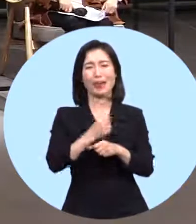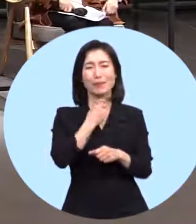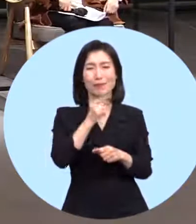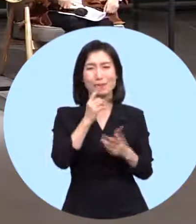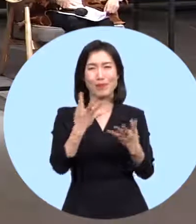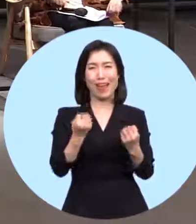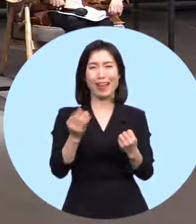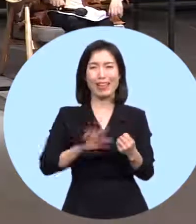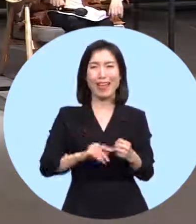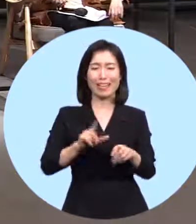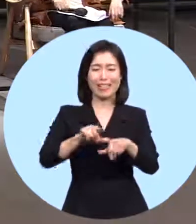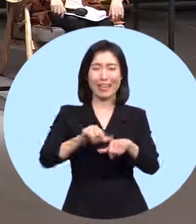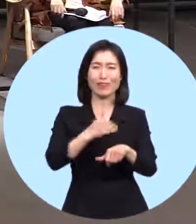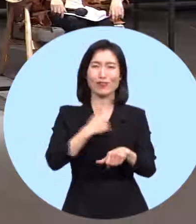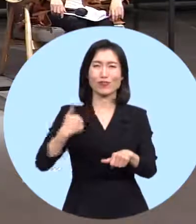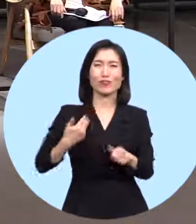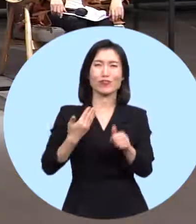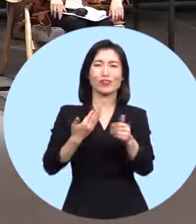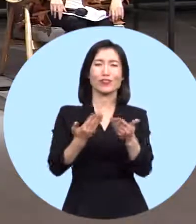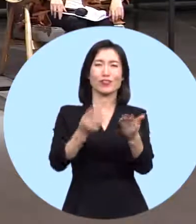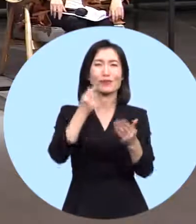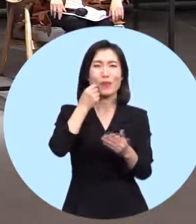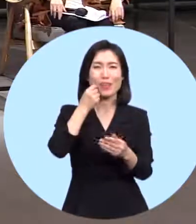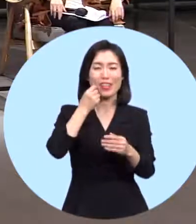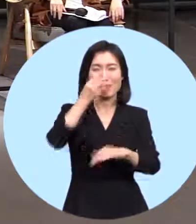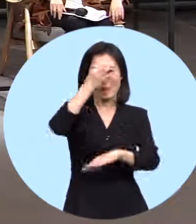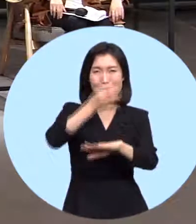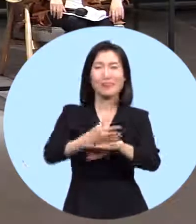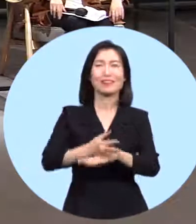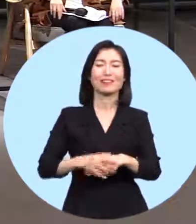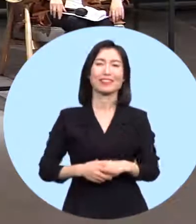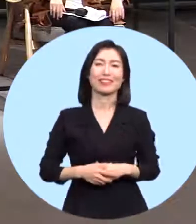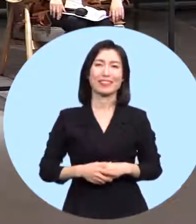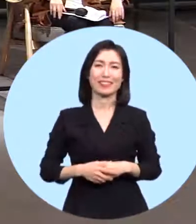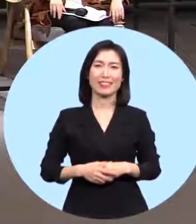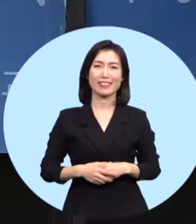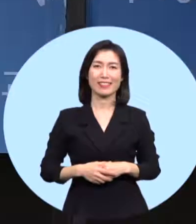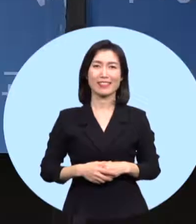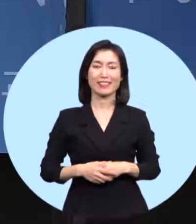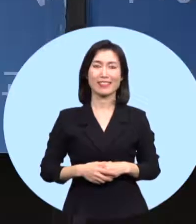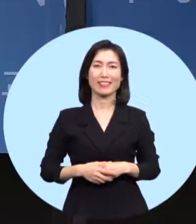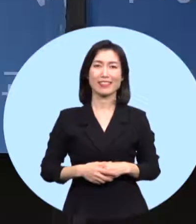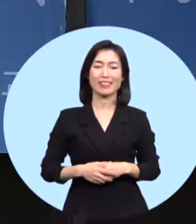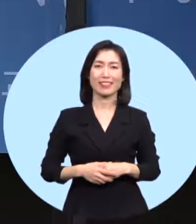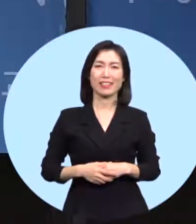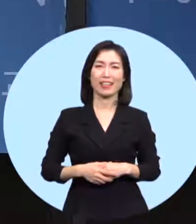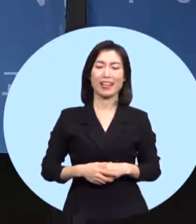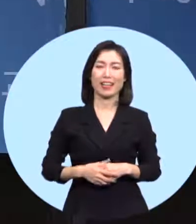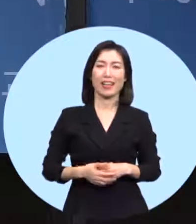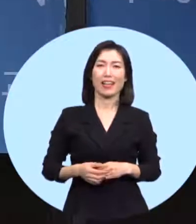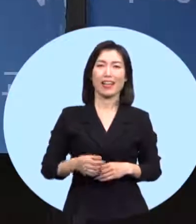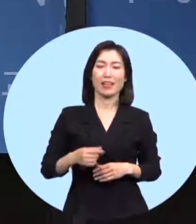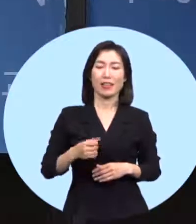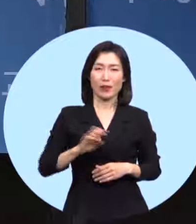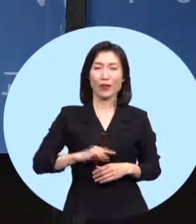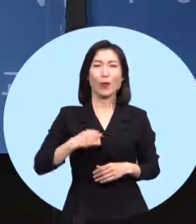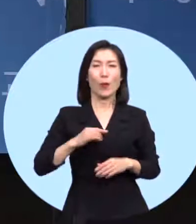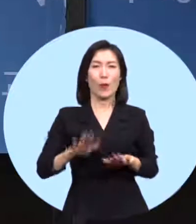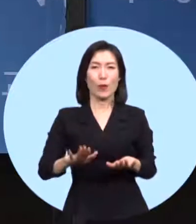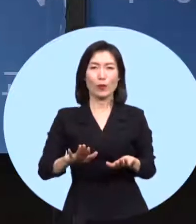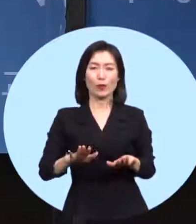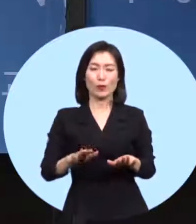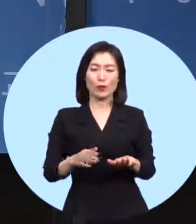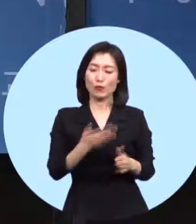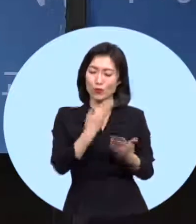많으신데 시간을 충분히 드리지 못해서 죄송하다는 말씀을 드리겠습니다. 이어서 오늘 그